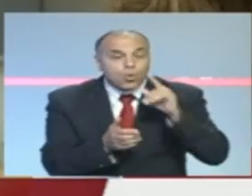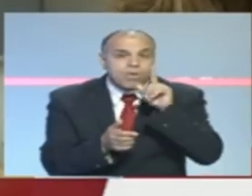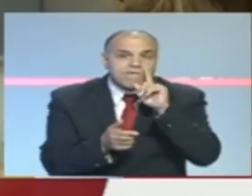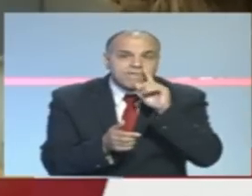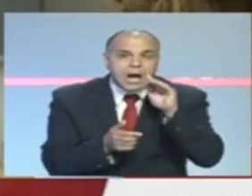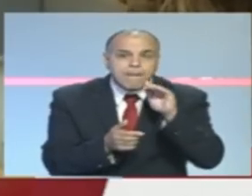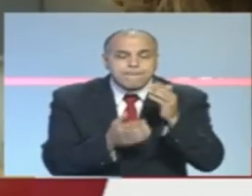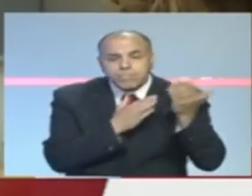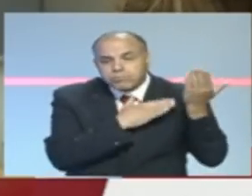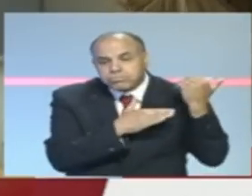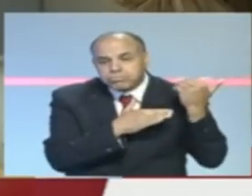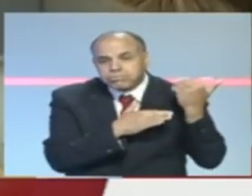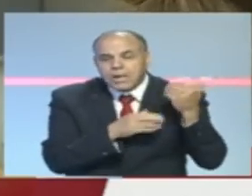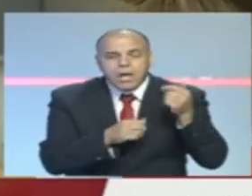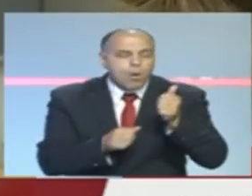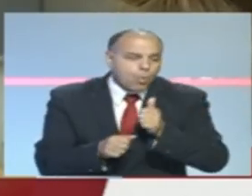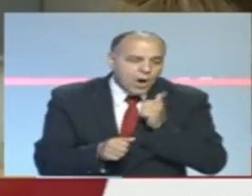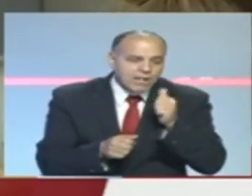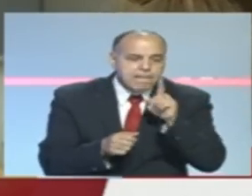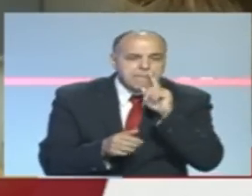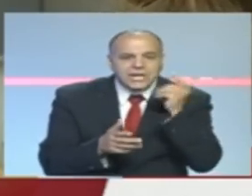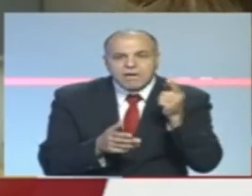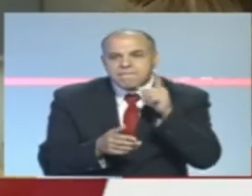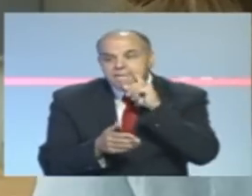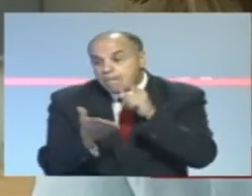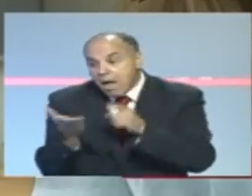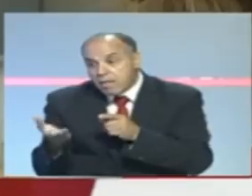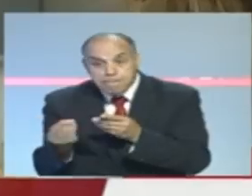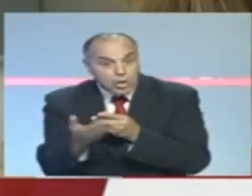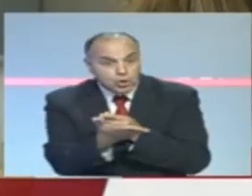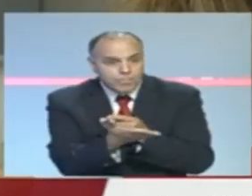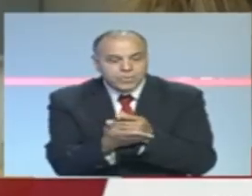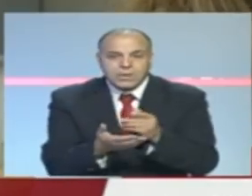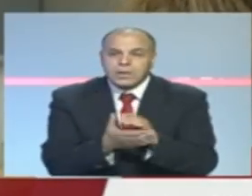المسارات المتفرده هجومه